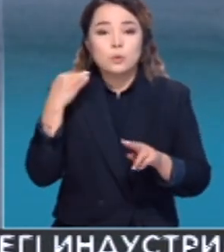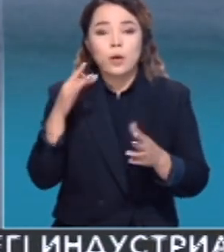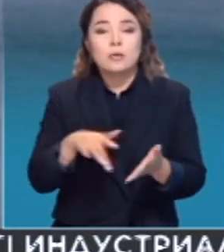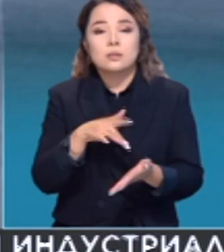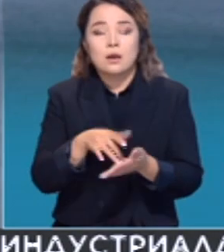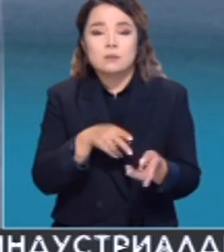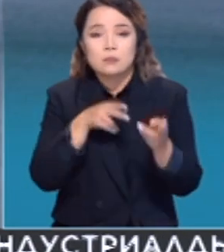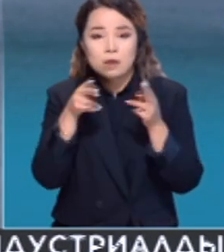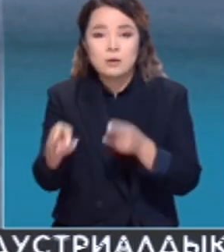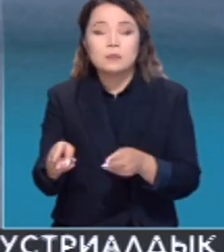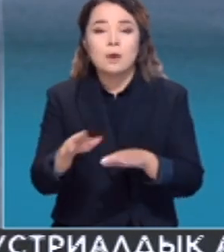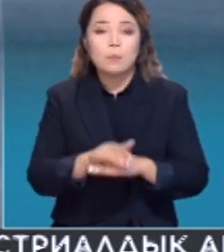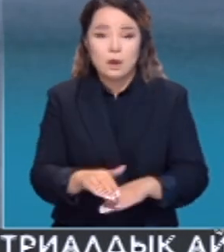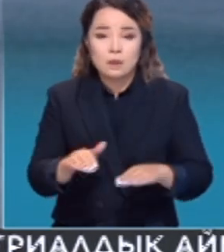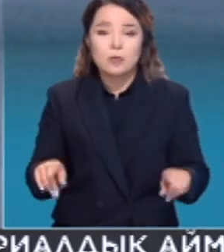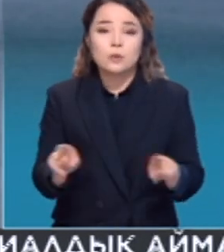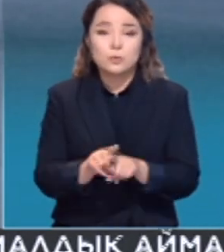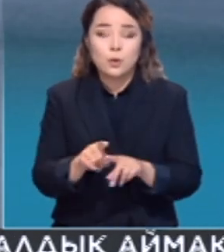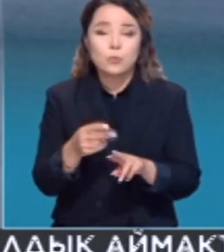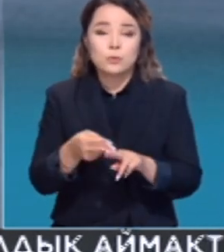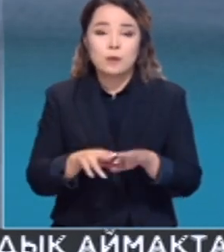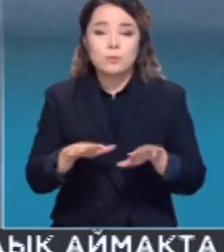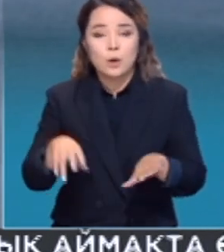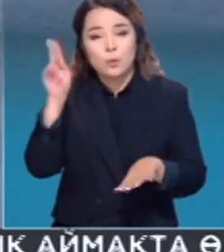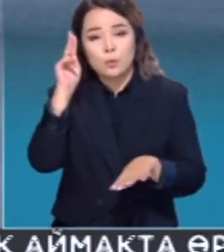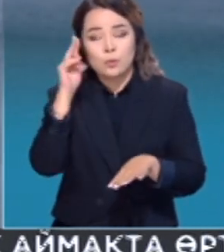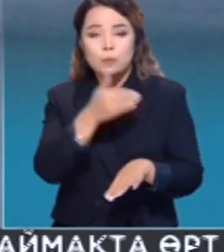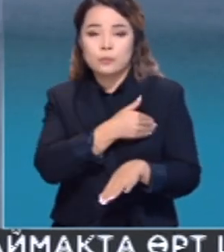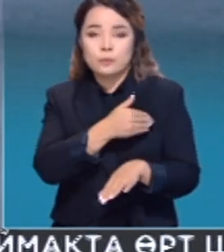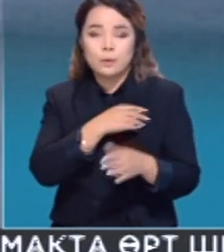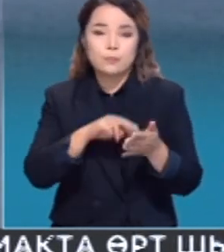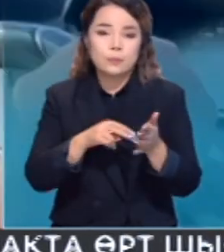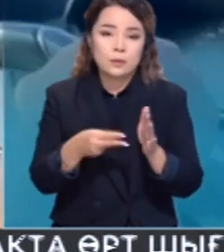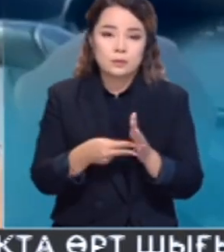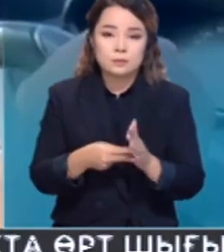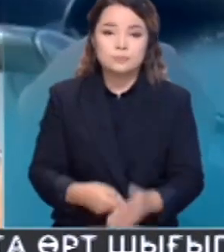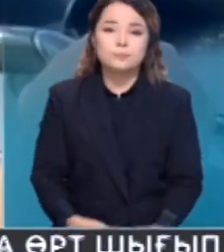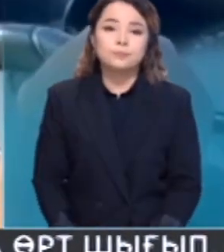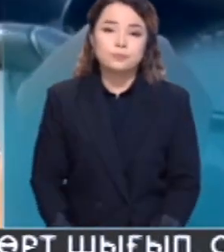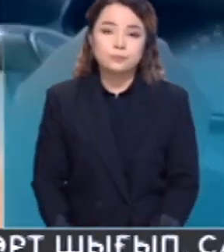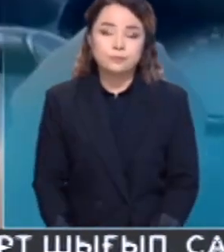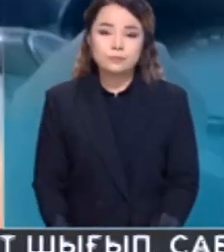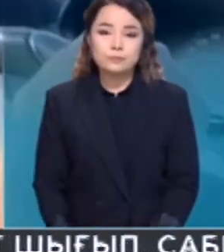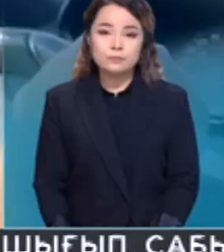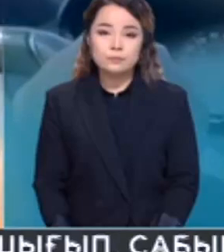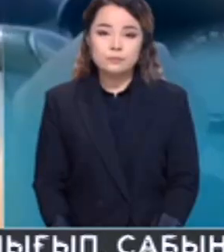келеді. Балаларымды болашақта сол жақта оқытсам ба деп те ойланып жүрмін.